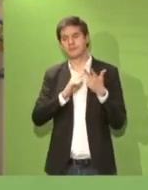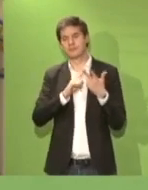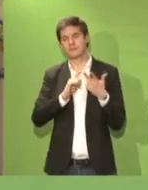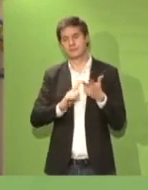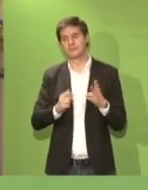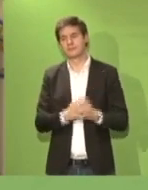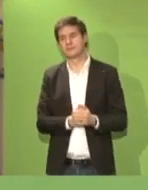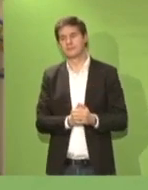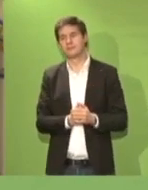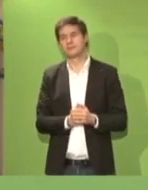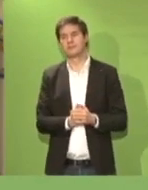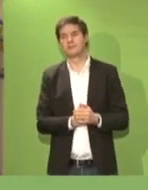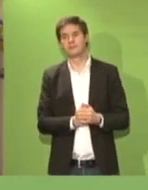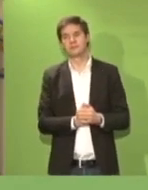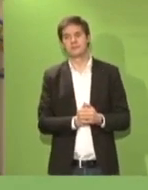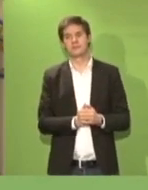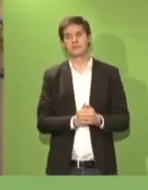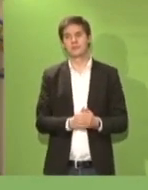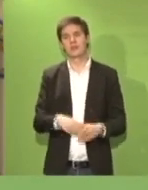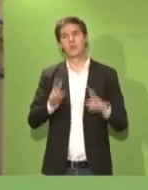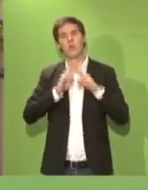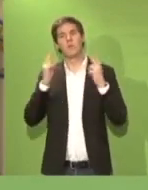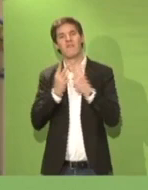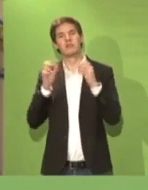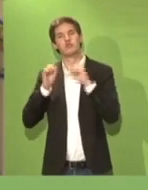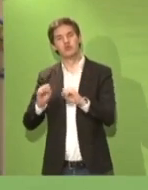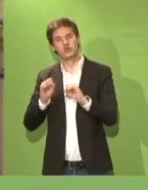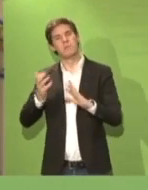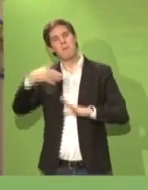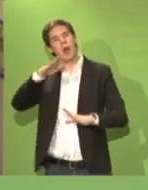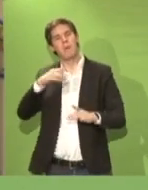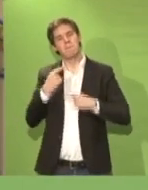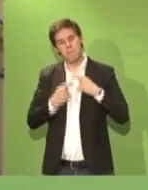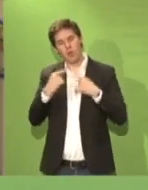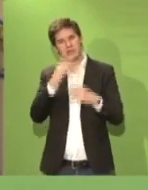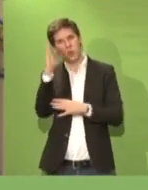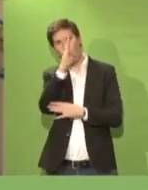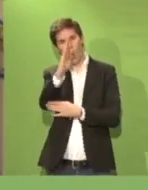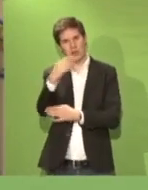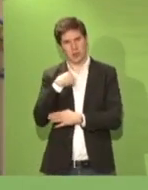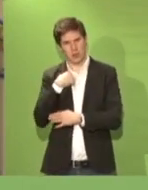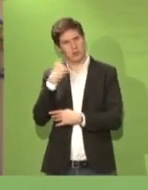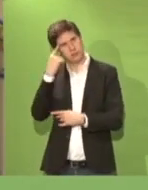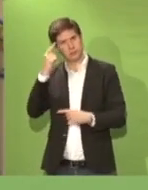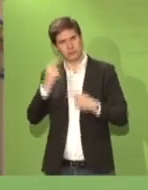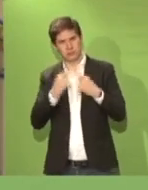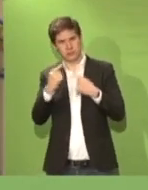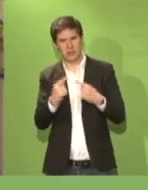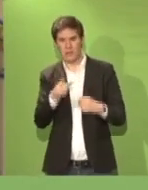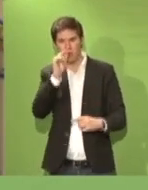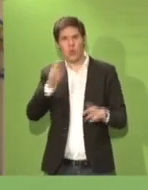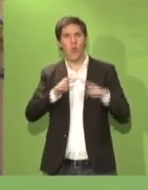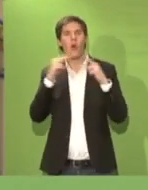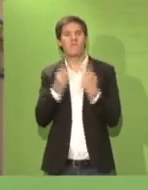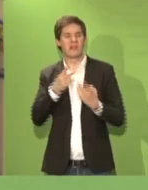Das dritte Schlüsselprojekt ist, dass wir den Umweltschutz prozessorientiert denken. Das heißt, einmal eingetretene Umweltschäden